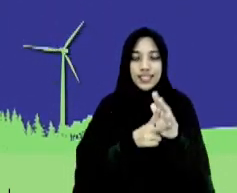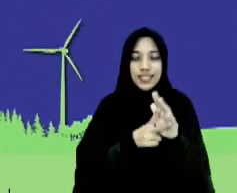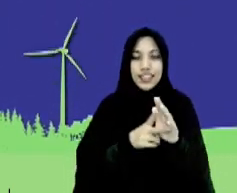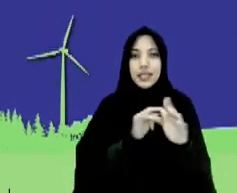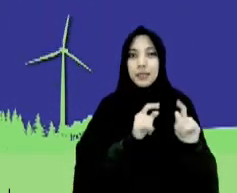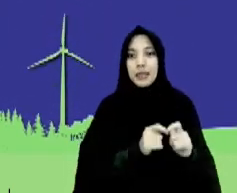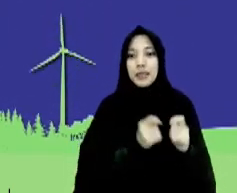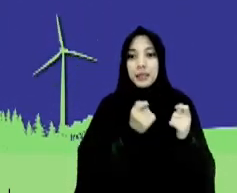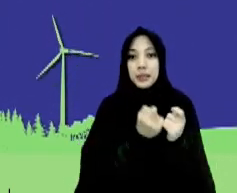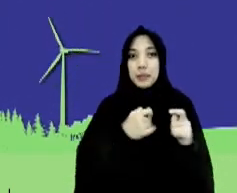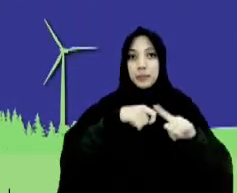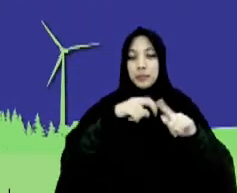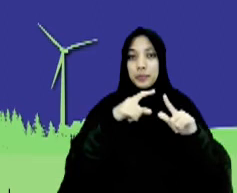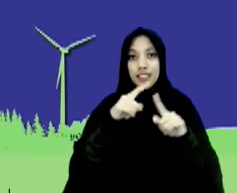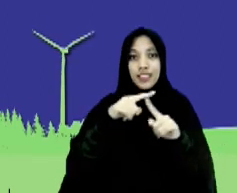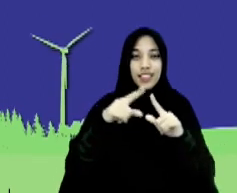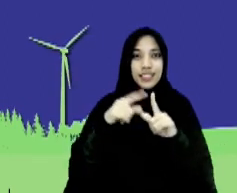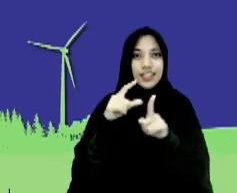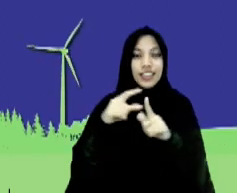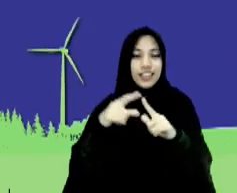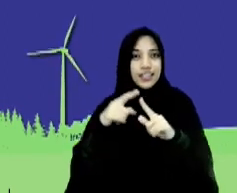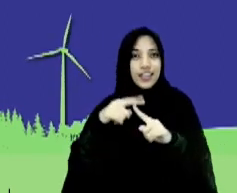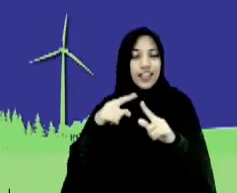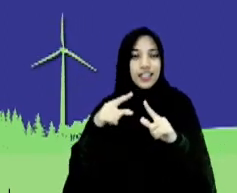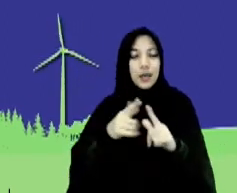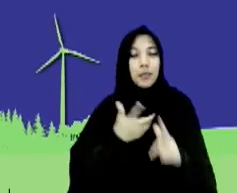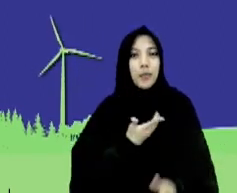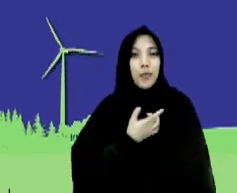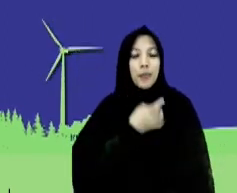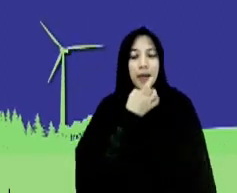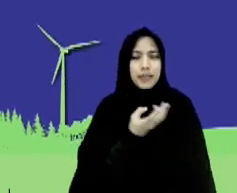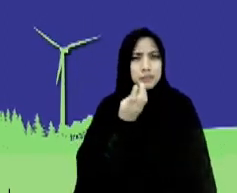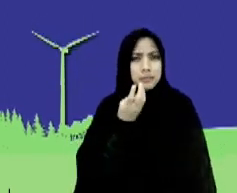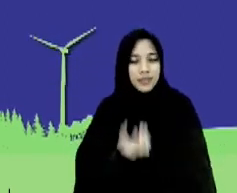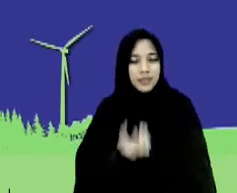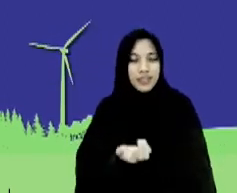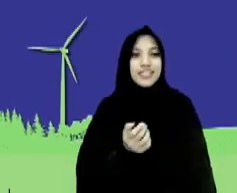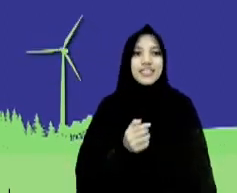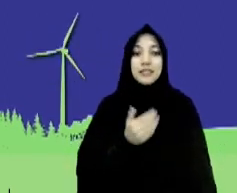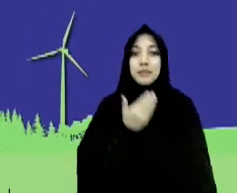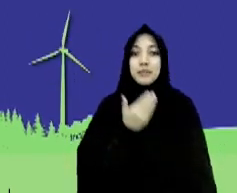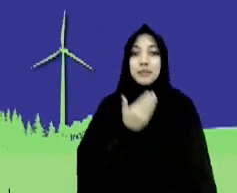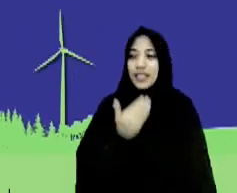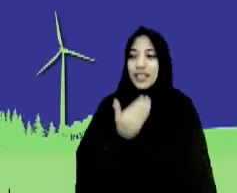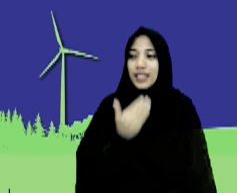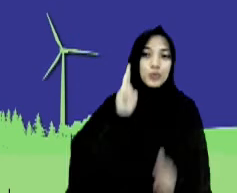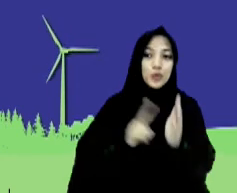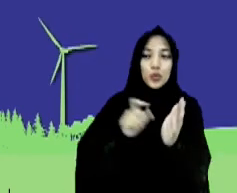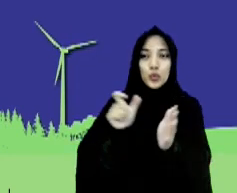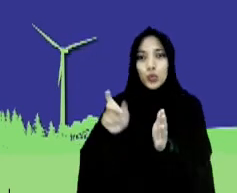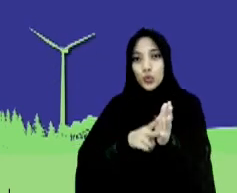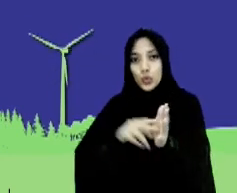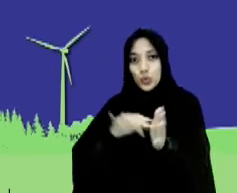data akan pamit sejenak dan terima kasih sekali lagi untuk Bu dan Semoga sehat selalu dan semoga terus